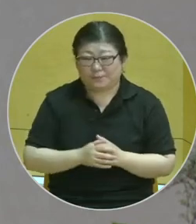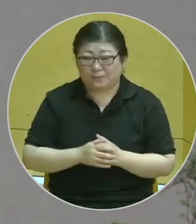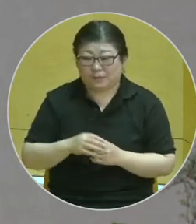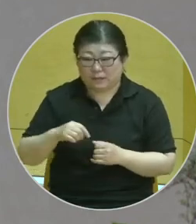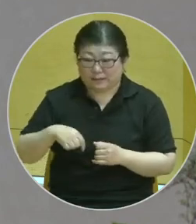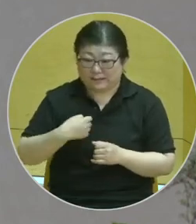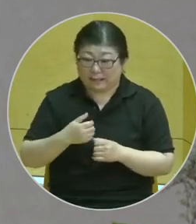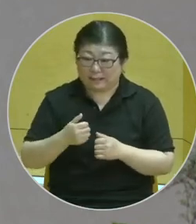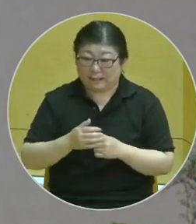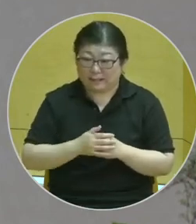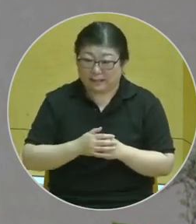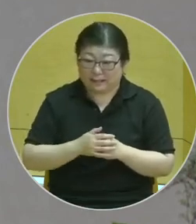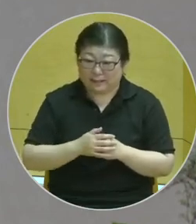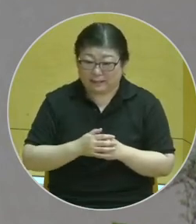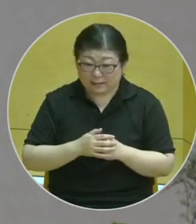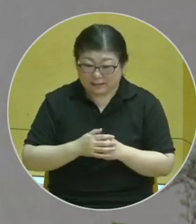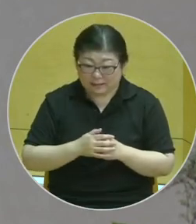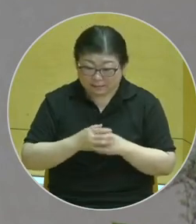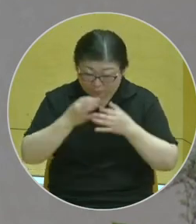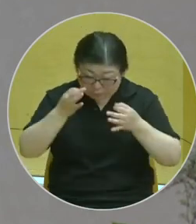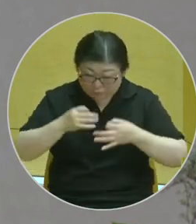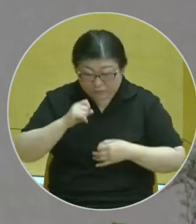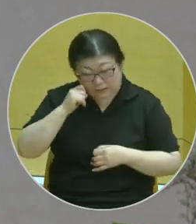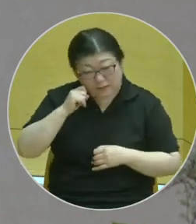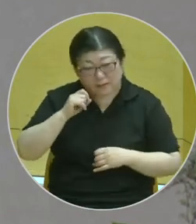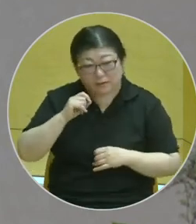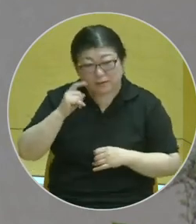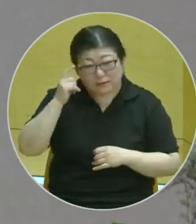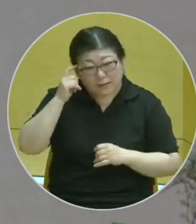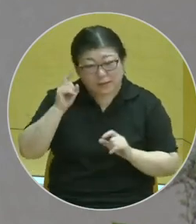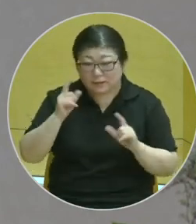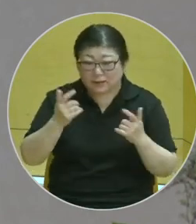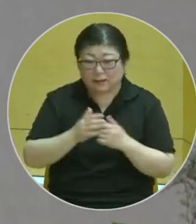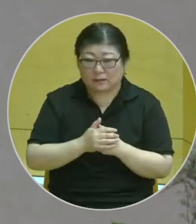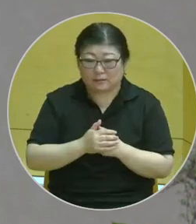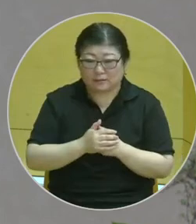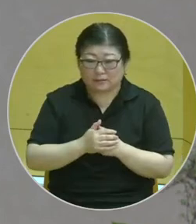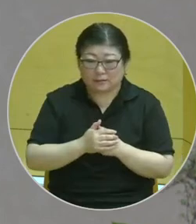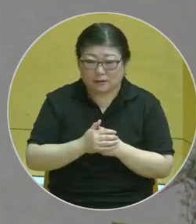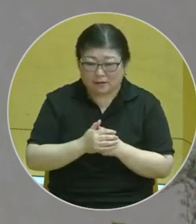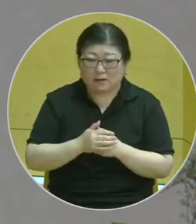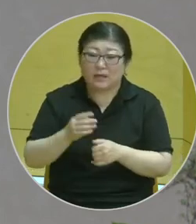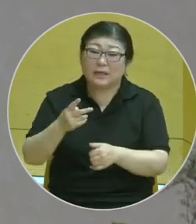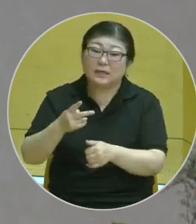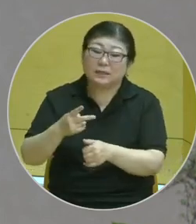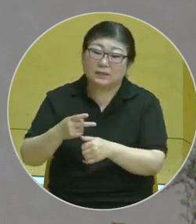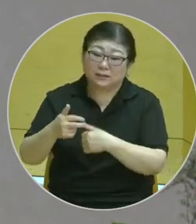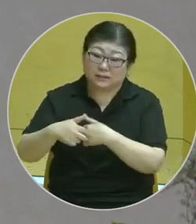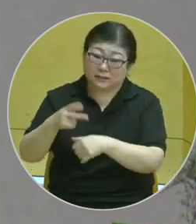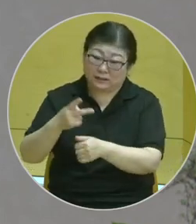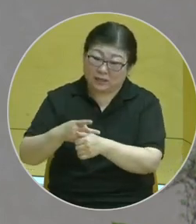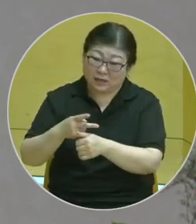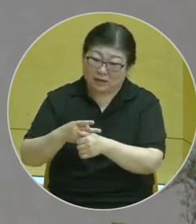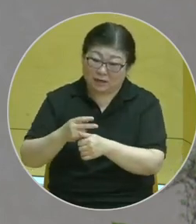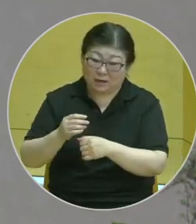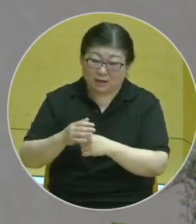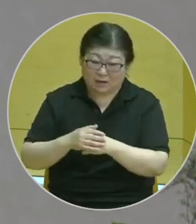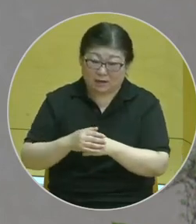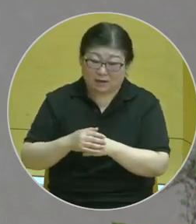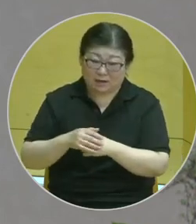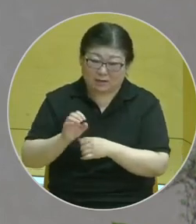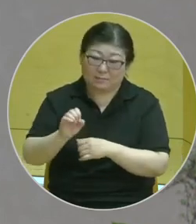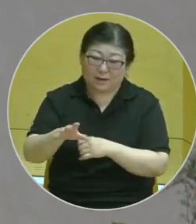자기를 따라 생각하지 않았어요 그밖에 의사가 그래서 그것을 깨닫고 이 아예 숨이 있어요 높이가